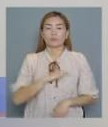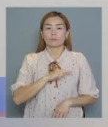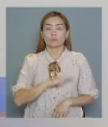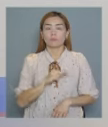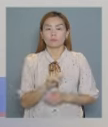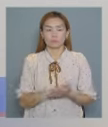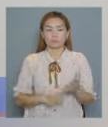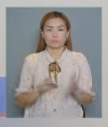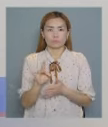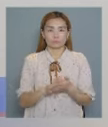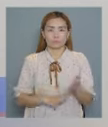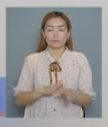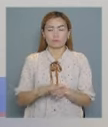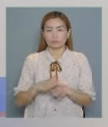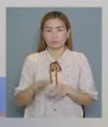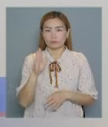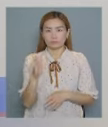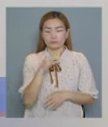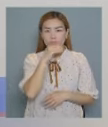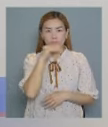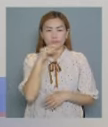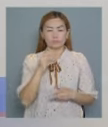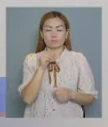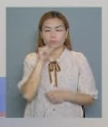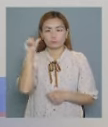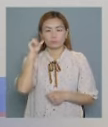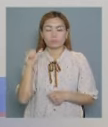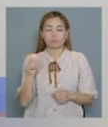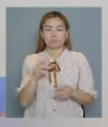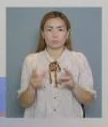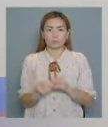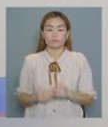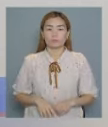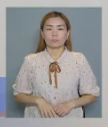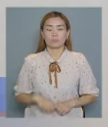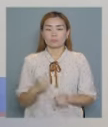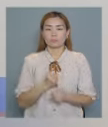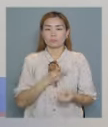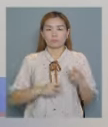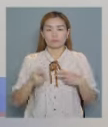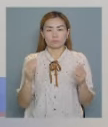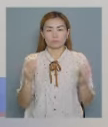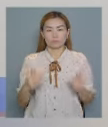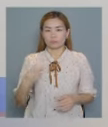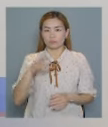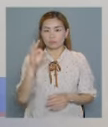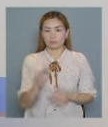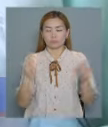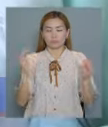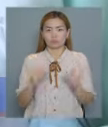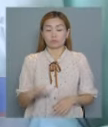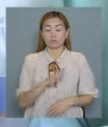работа непременно будет продолжена и в текущем году. Жалпы өлім жетім көрсеткіші 30% төмен деп